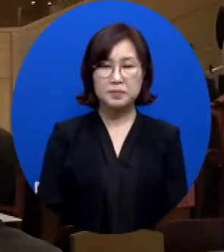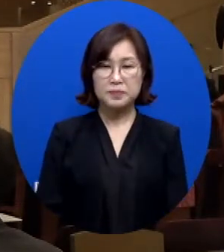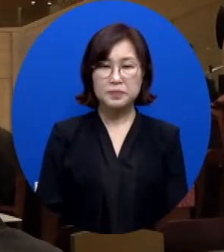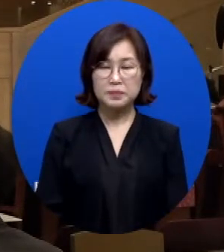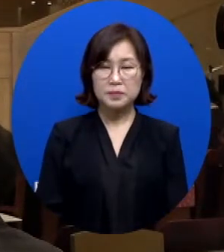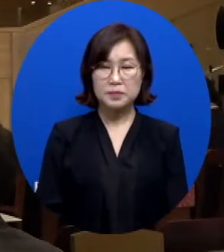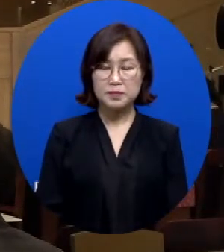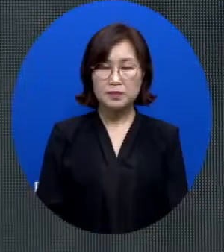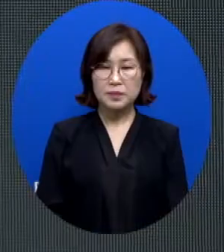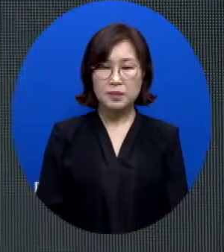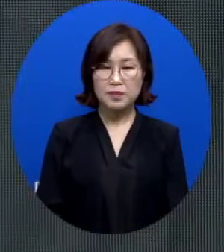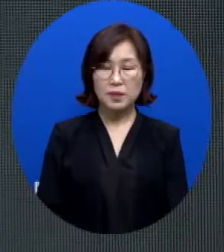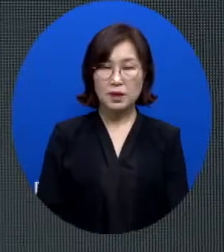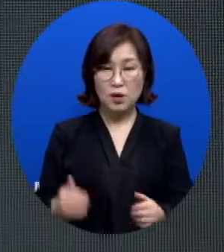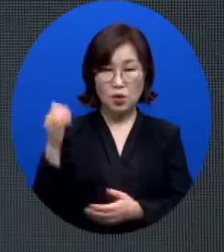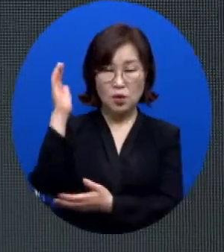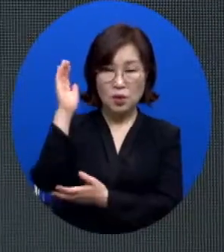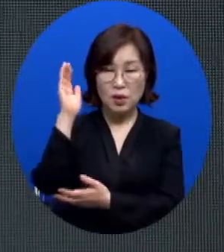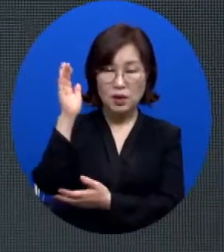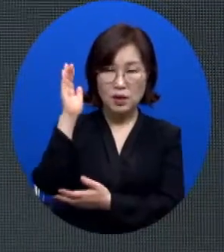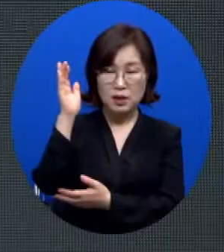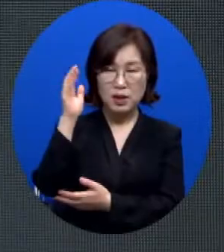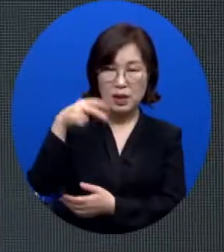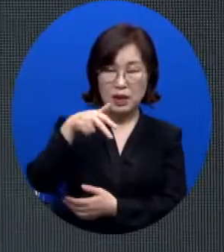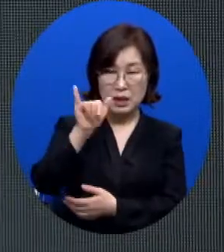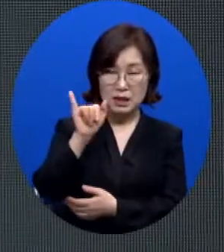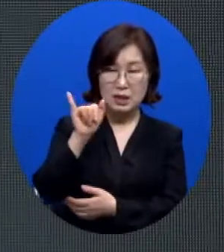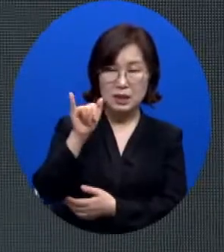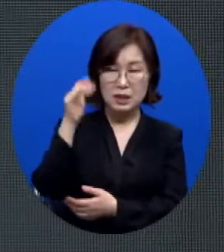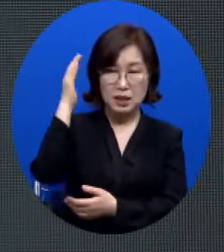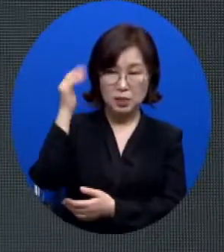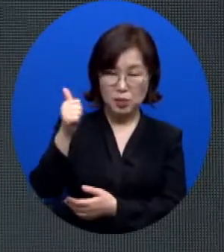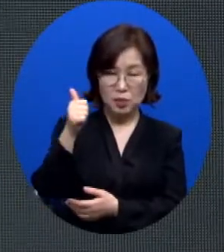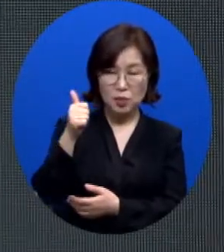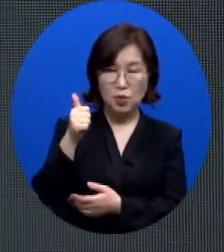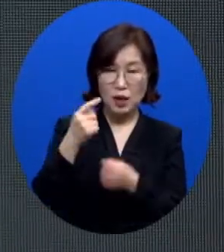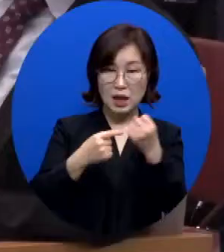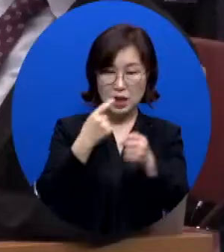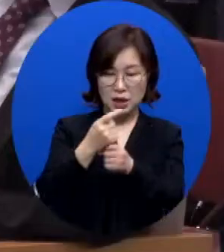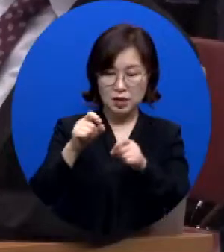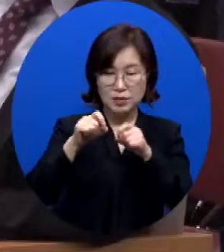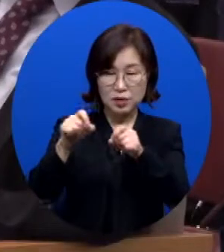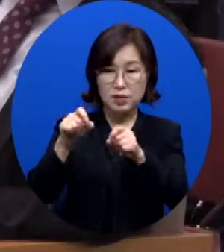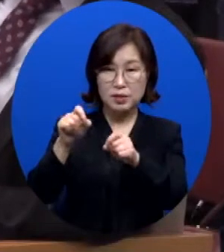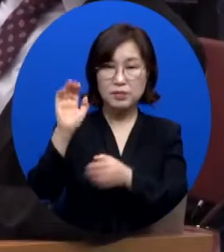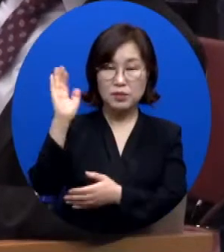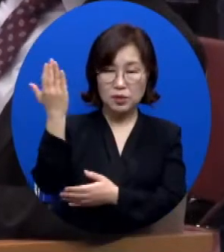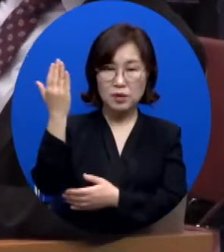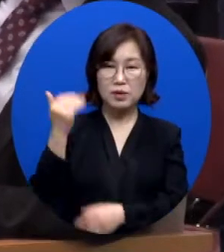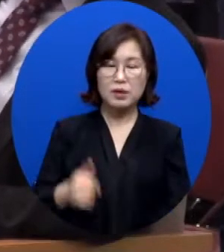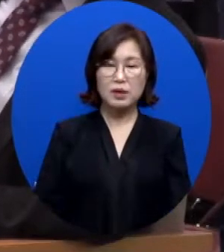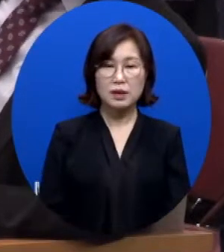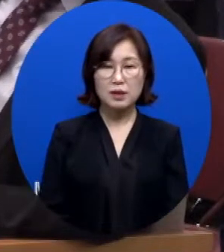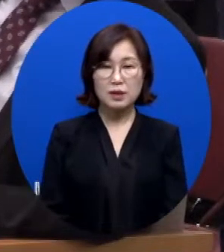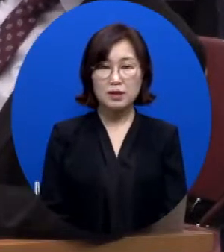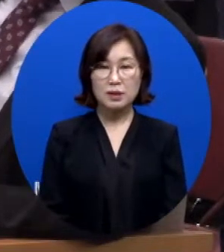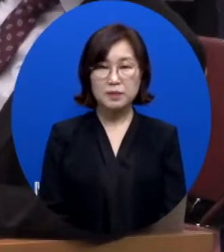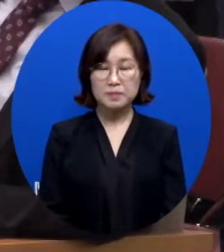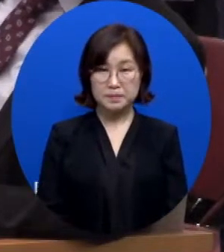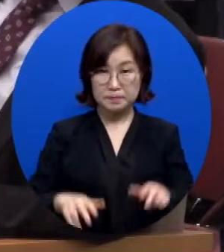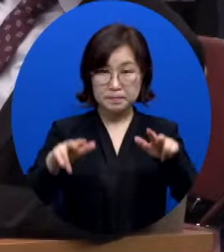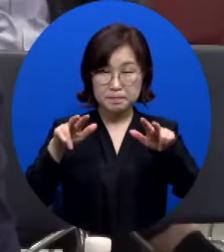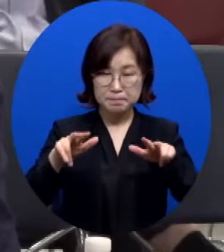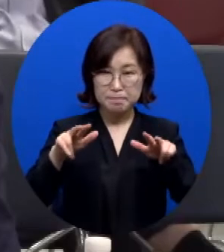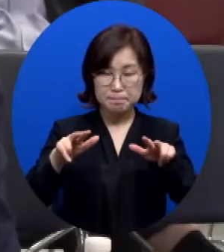한목협은 정기총회에서 지영은 현 대표회장의 연임을 확정했습니다. 지영은 대표회장은